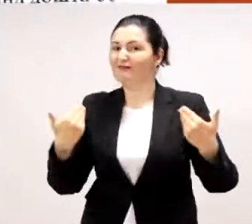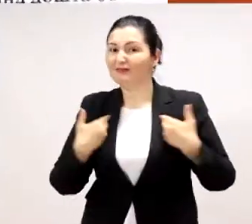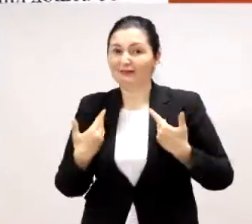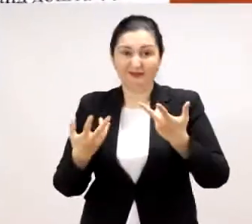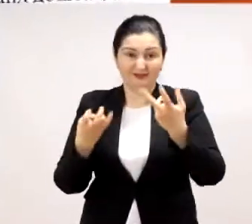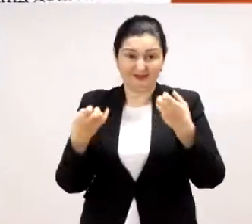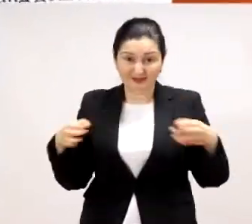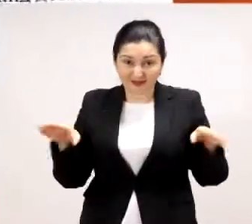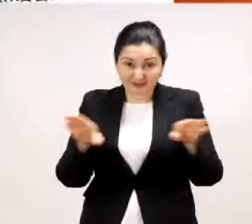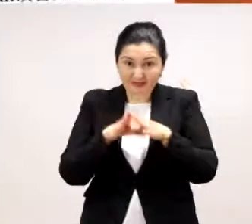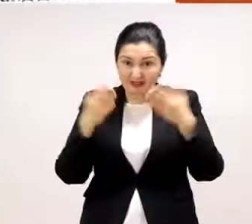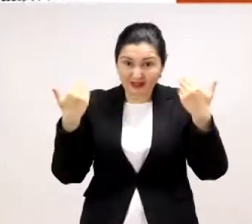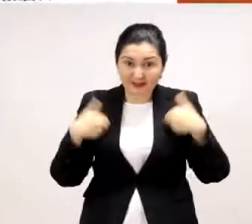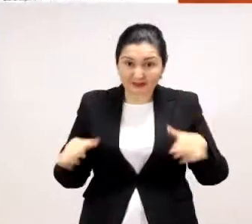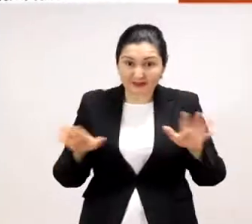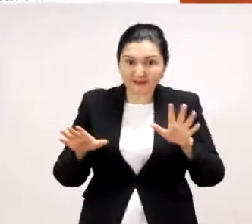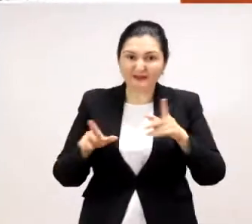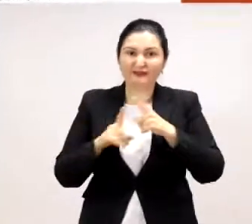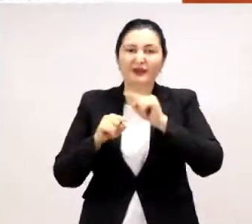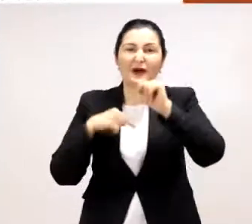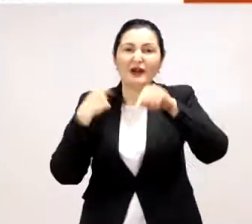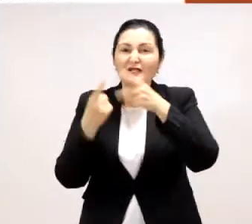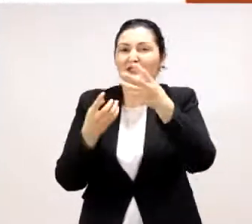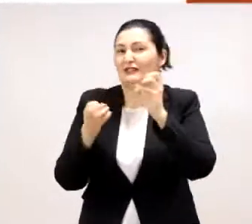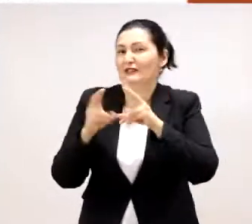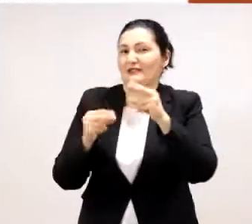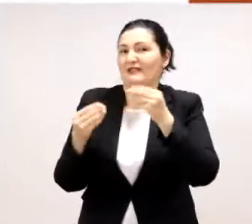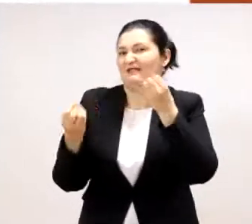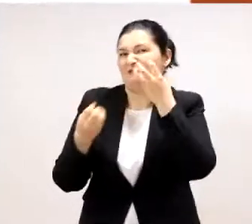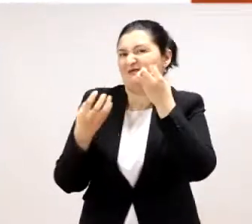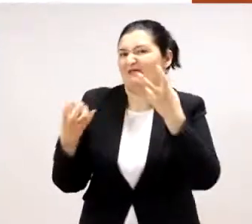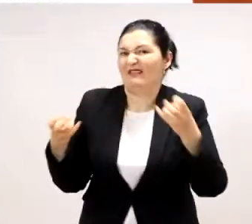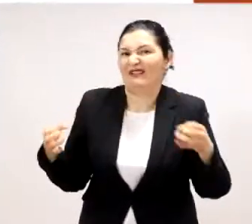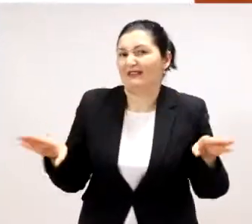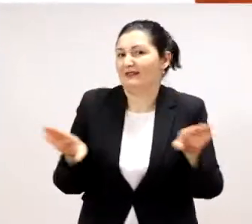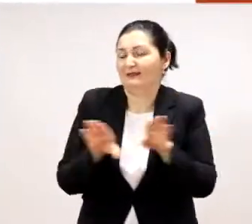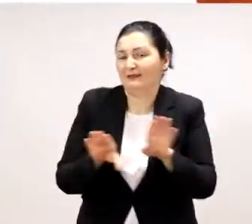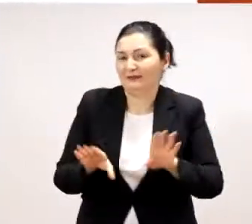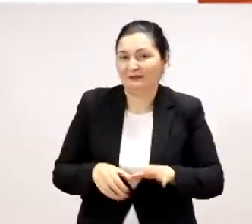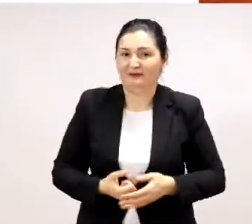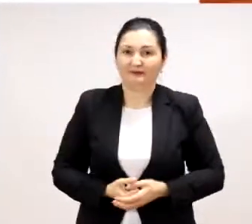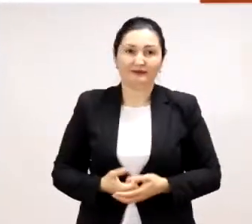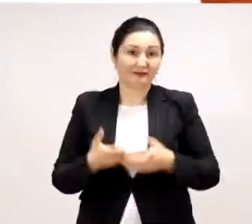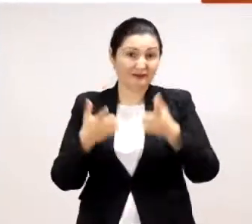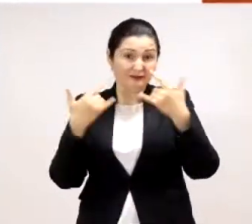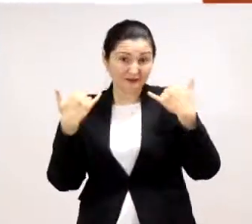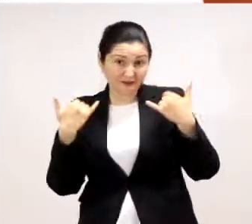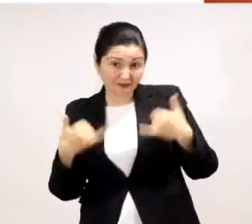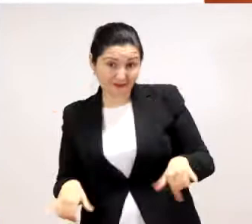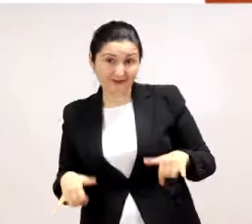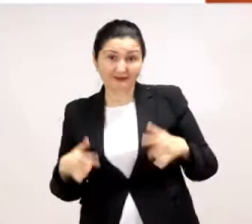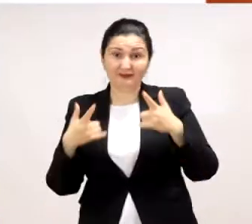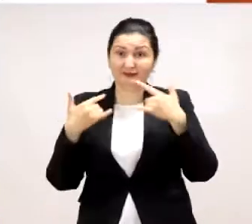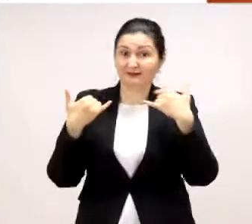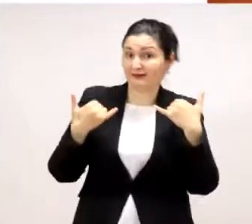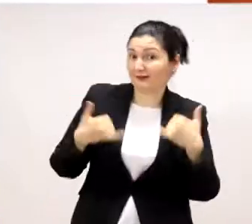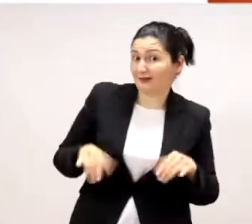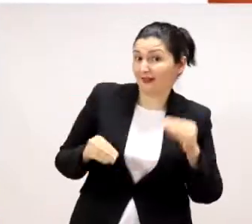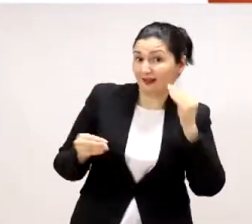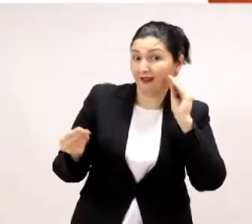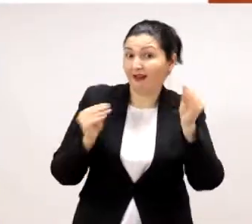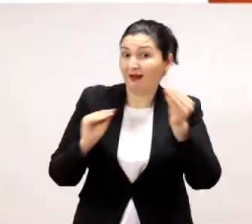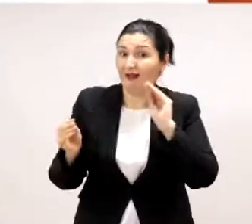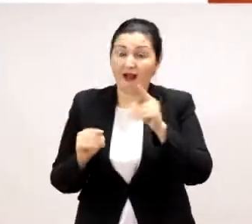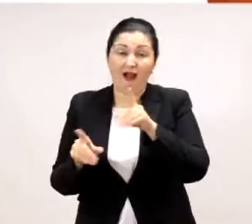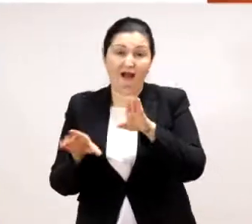که با مثل من نباشد، از ذات گل نباشد. میخک ها حیران شدند، از همدیگر پرسیدند.